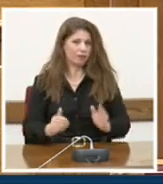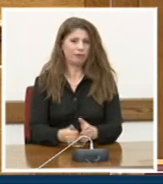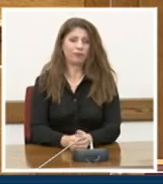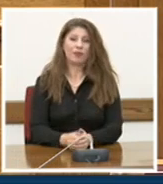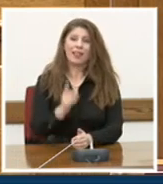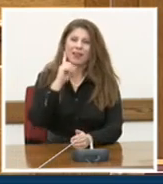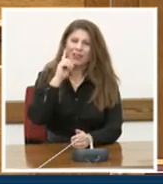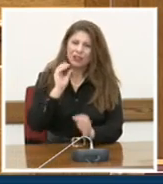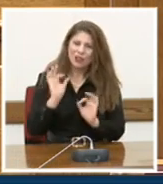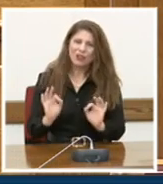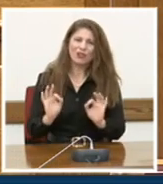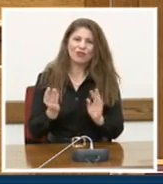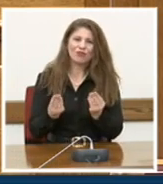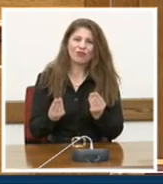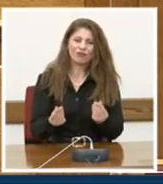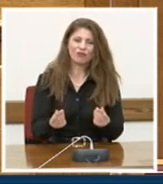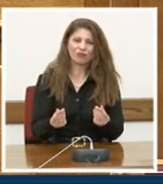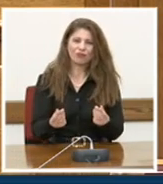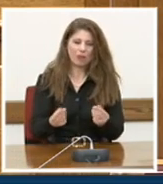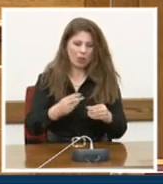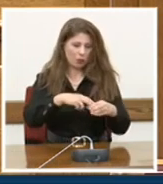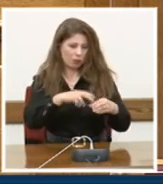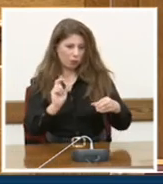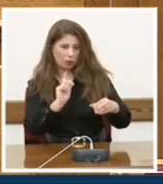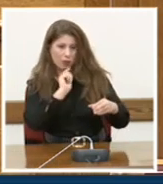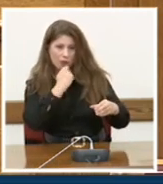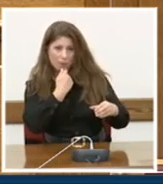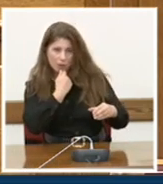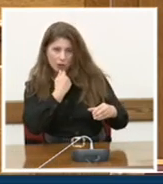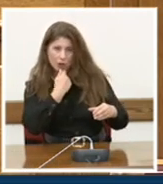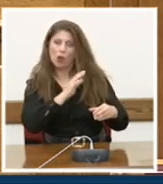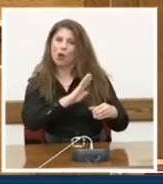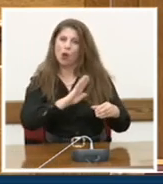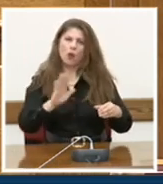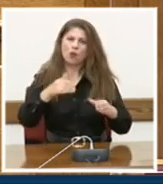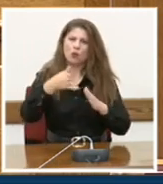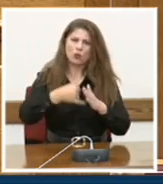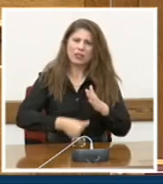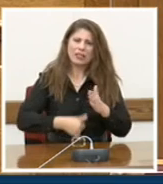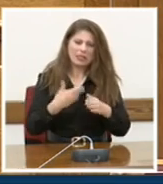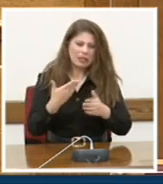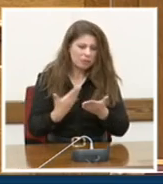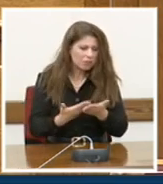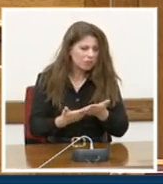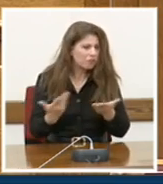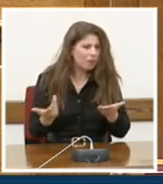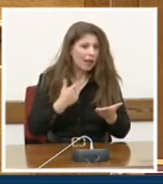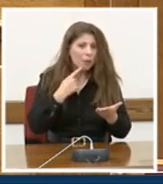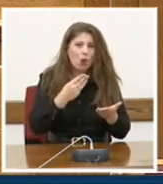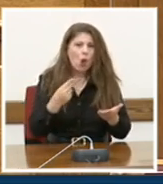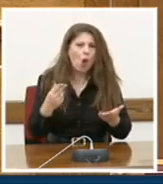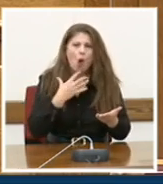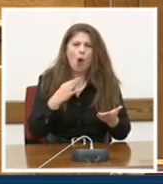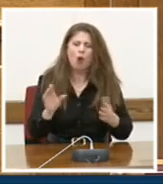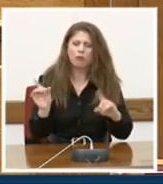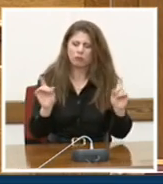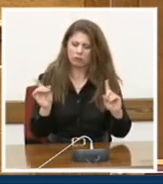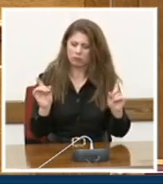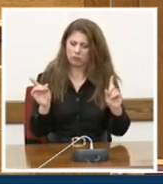τακτική, η άρση απορρίτου να γίνεται χωρίς καμιά ουσιαστική αιτιολόγηση για λόγους